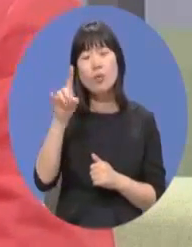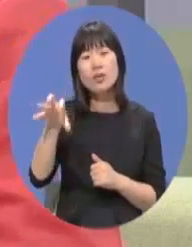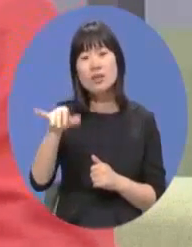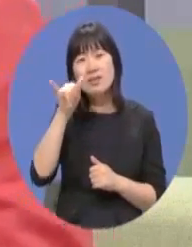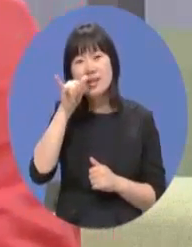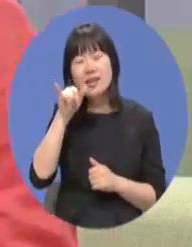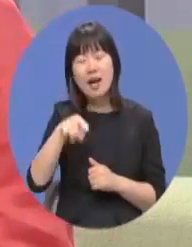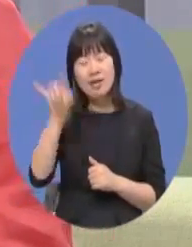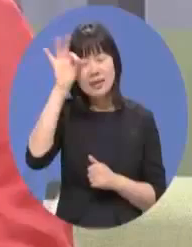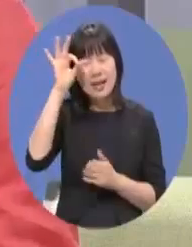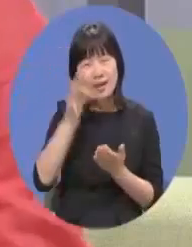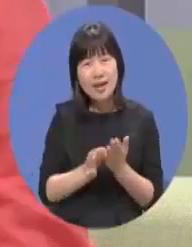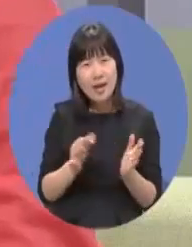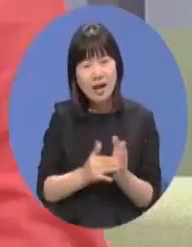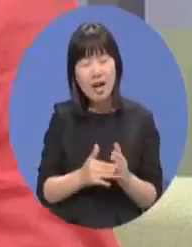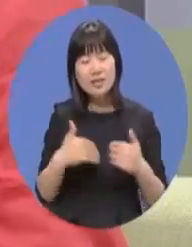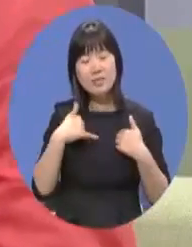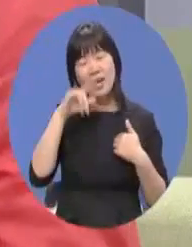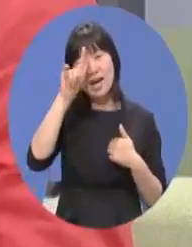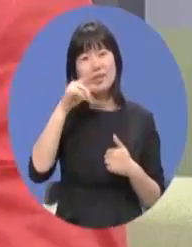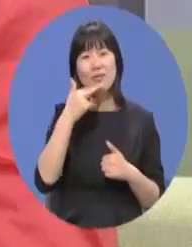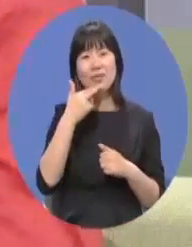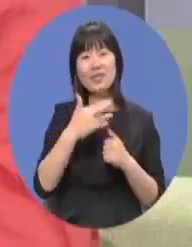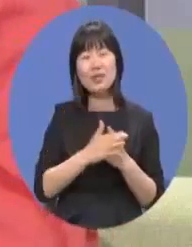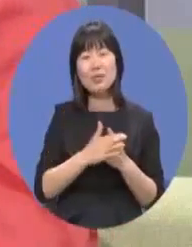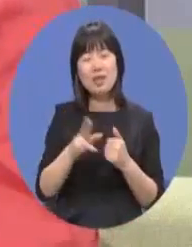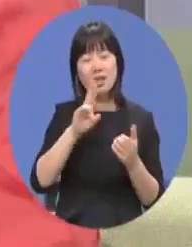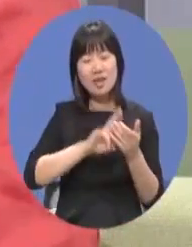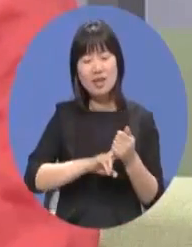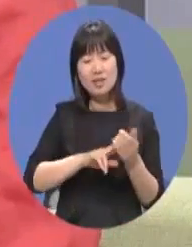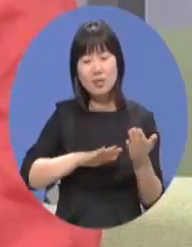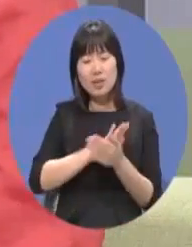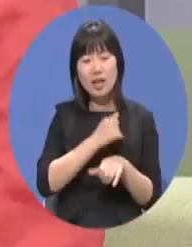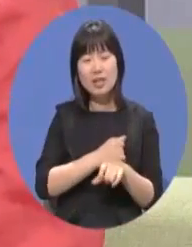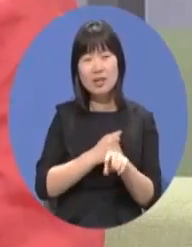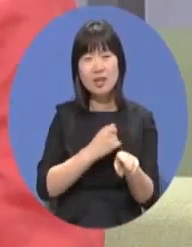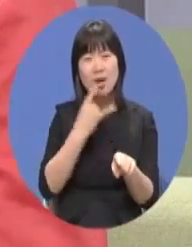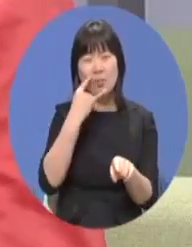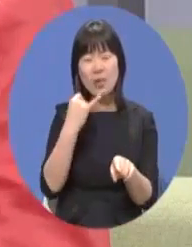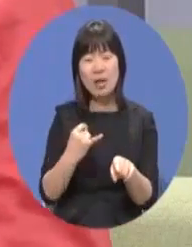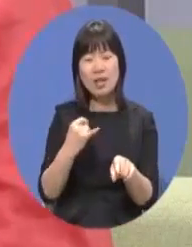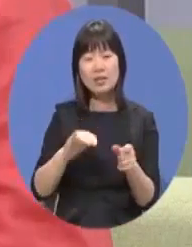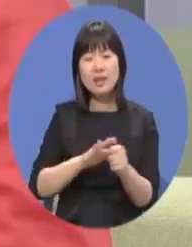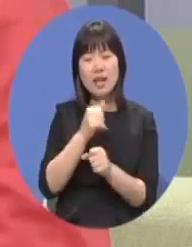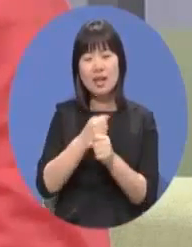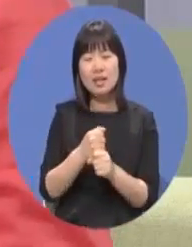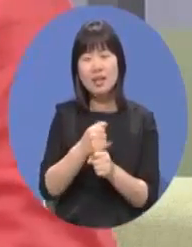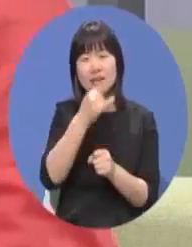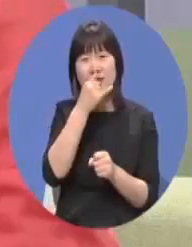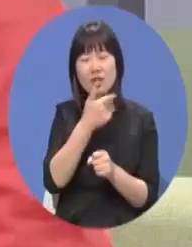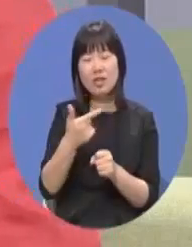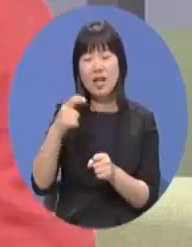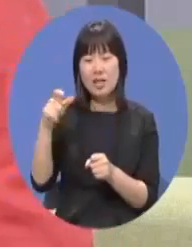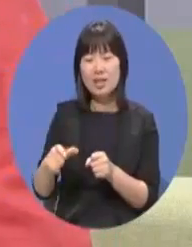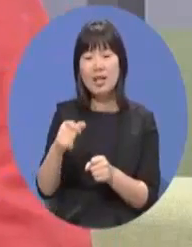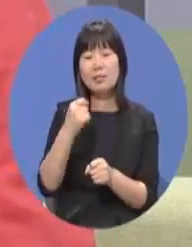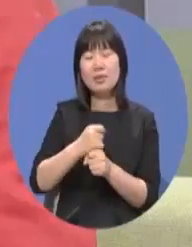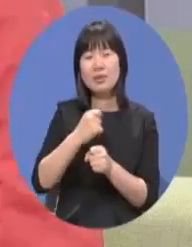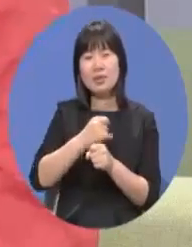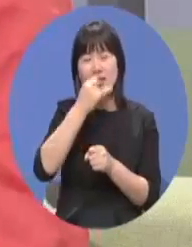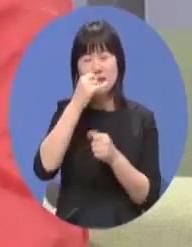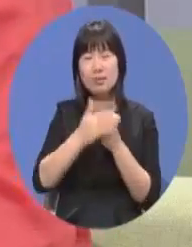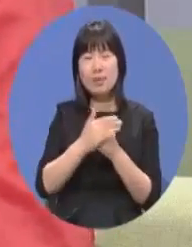있니? 찾았다. 이러면 재미가 하나도 없거든요. 근데 숨바꼭질 놀이 자체가 엄마와의 그 애착을 굉장히 강화시키는